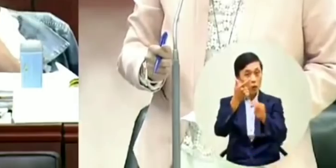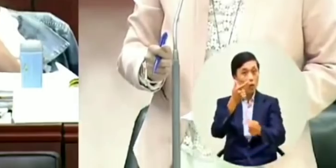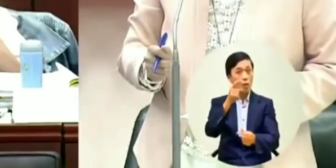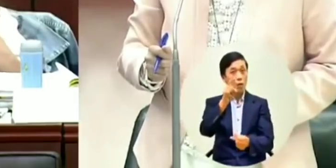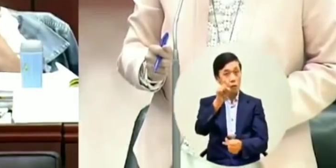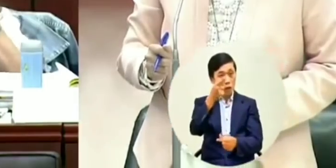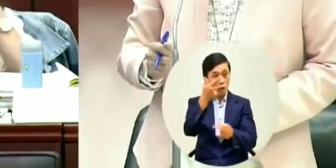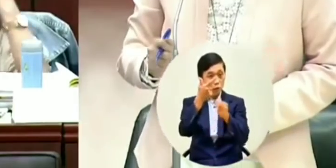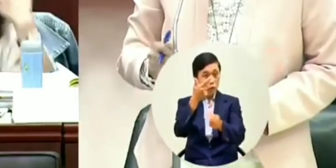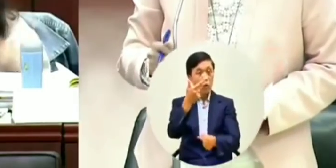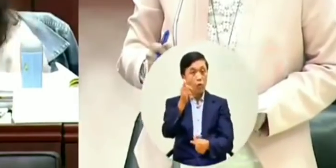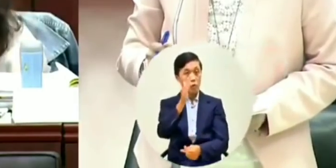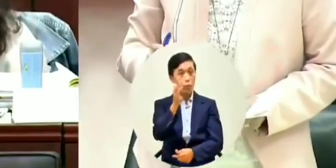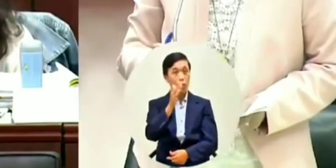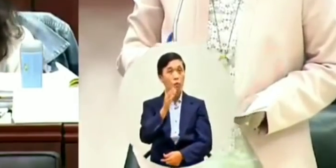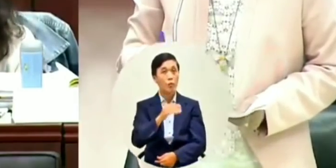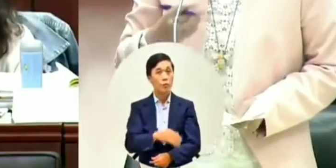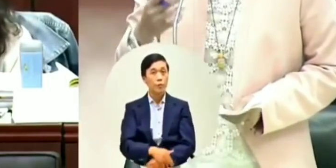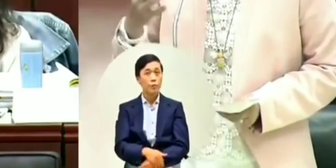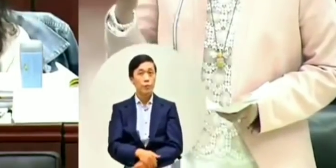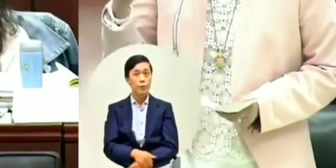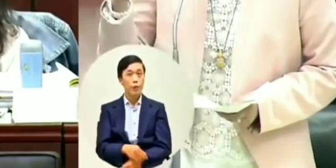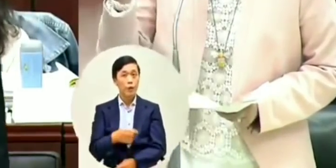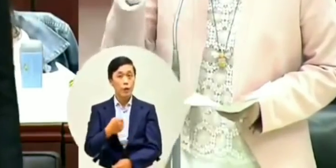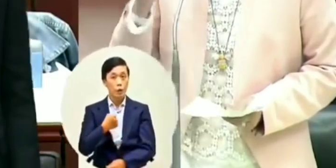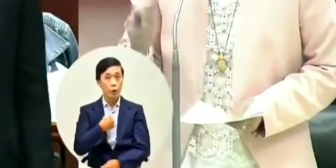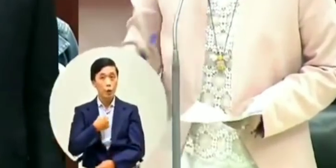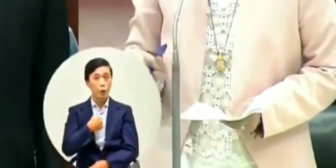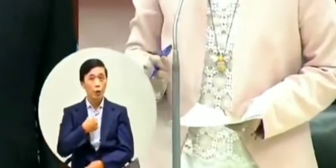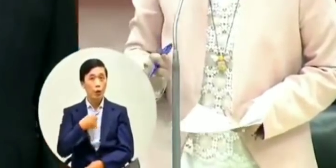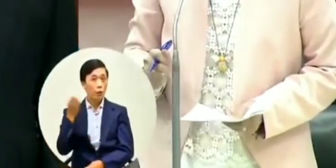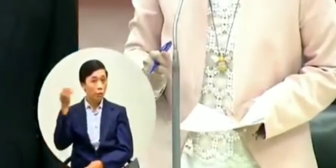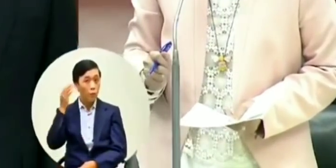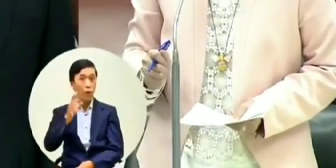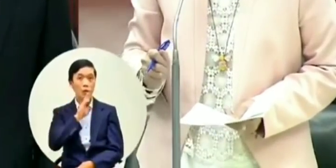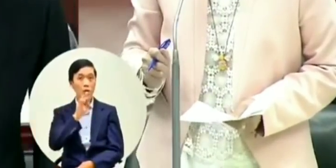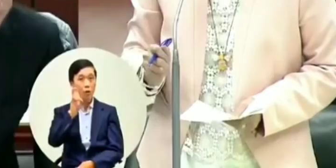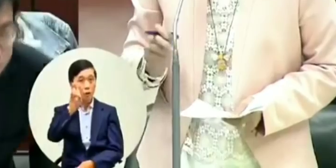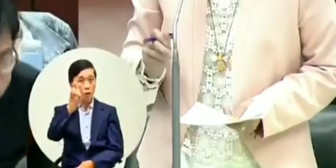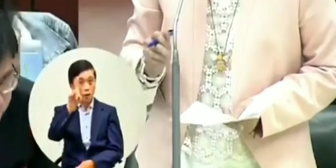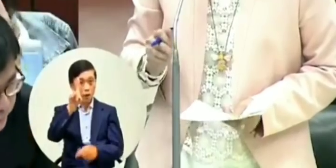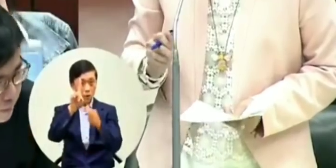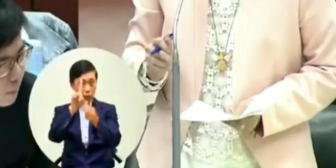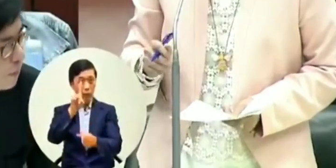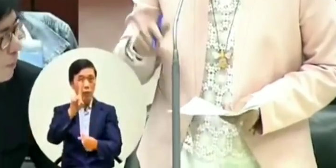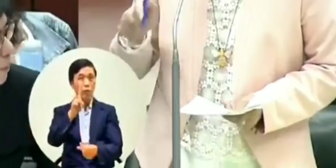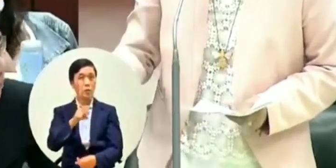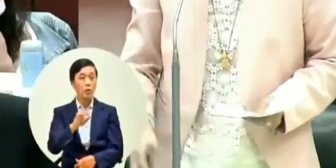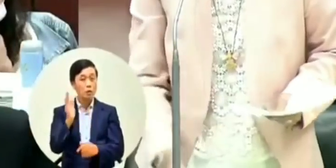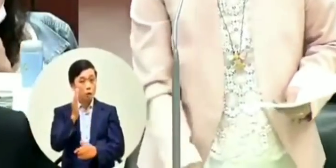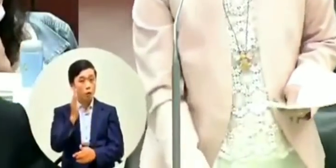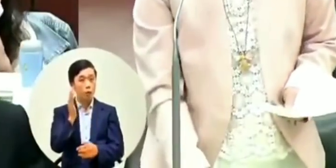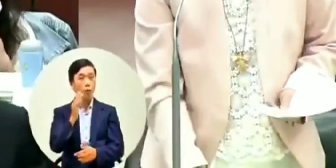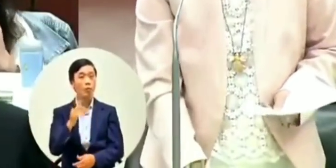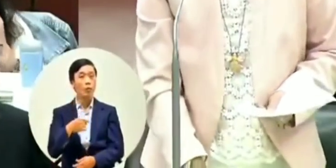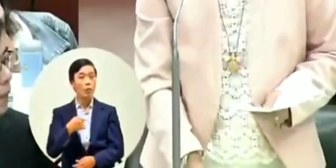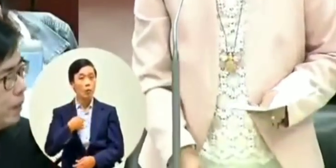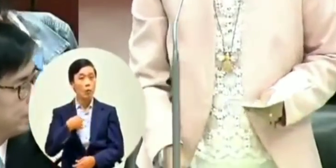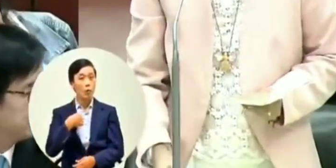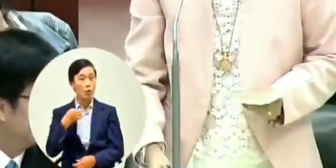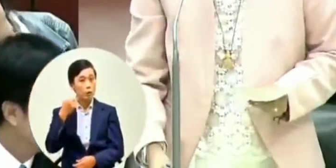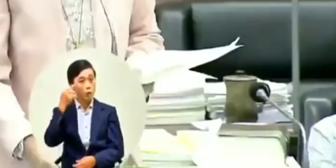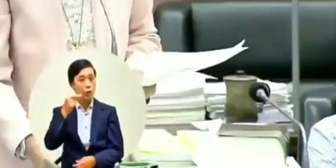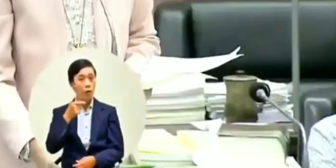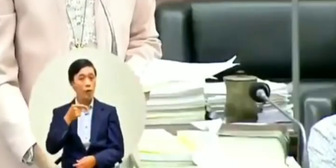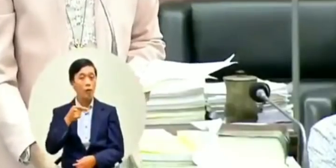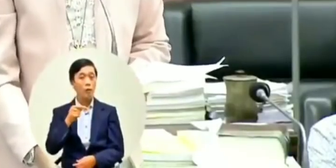吗？ 16。 16，我的资讯是差不多21亿啊，好，差不多21亿。那我想呢，我们今天